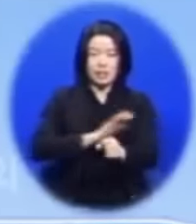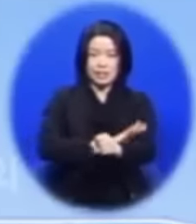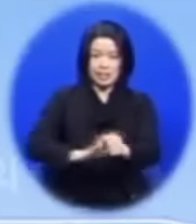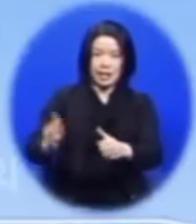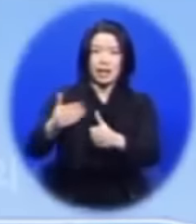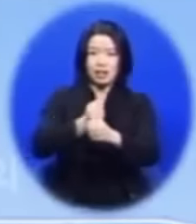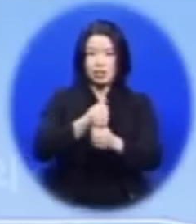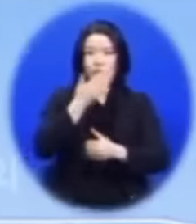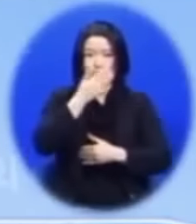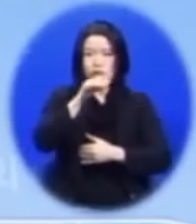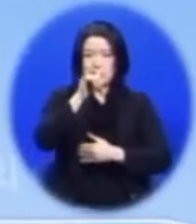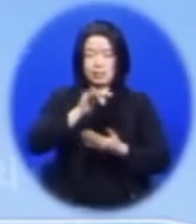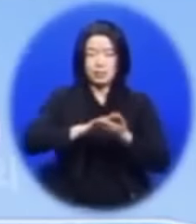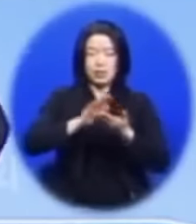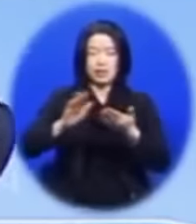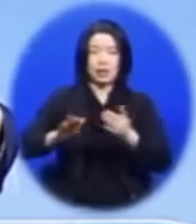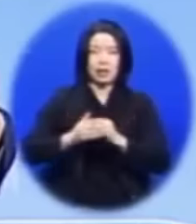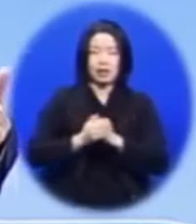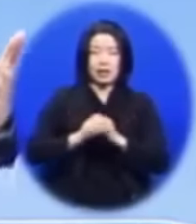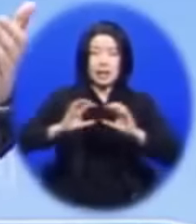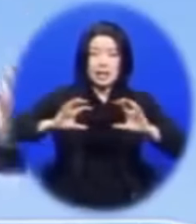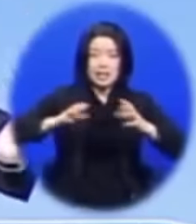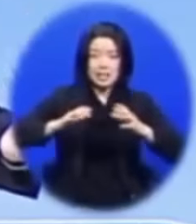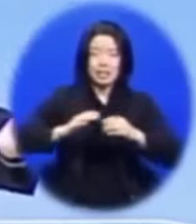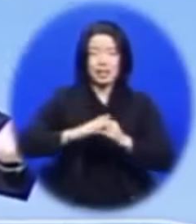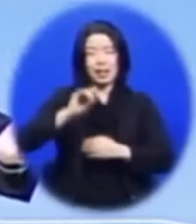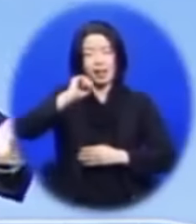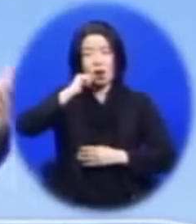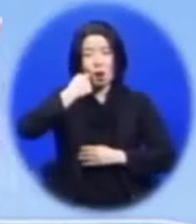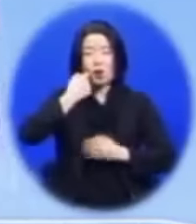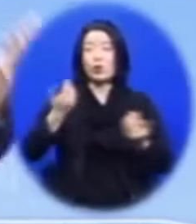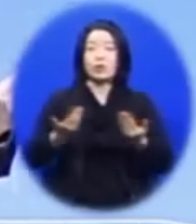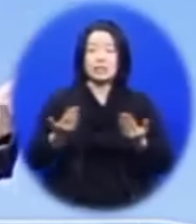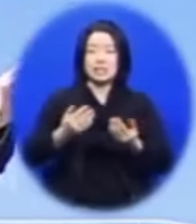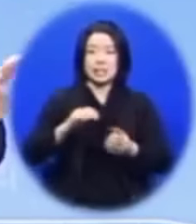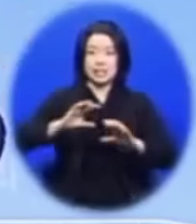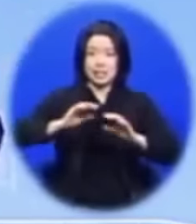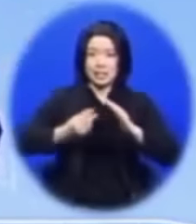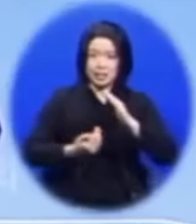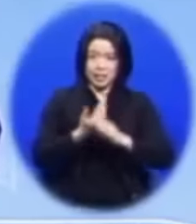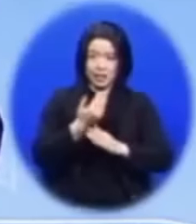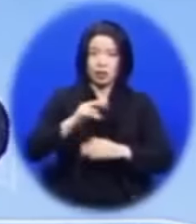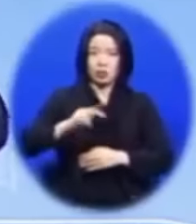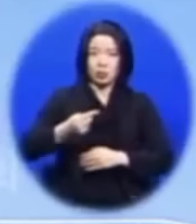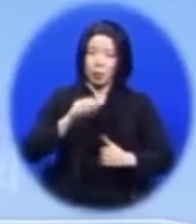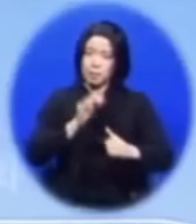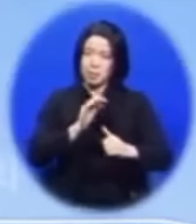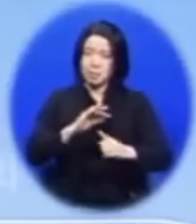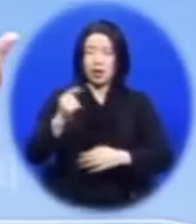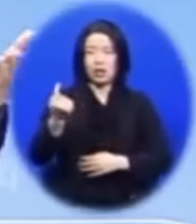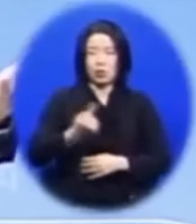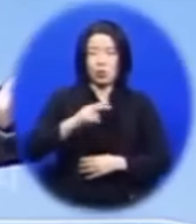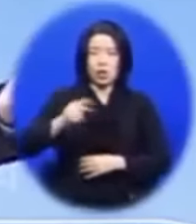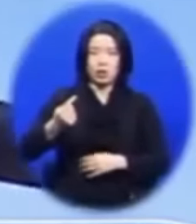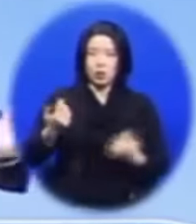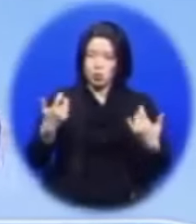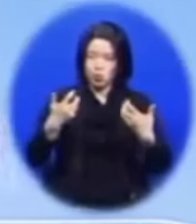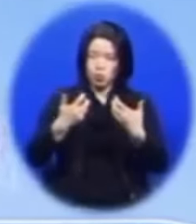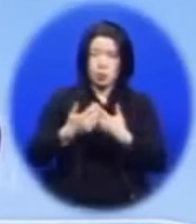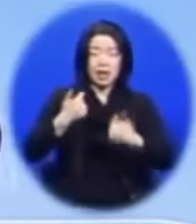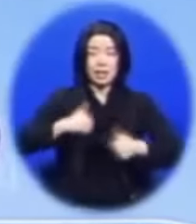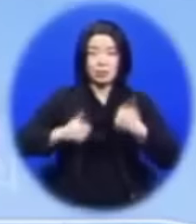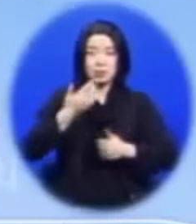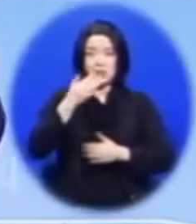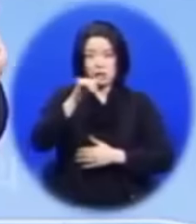수 있겠습니다 세상에 어려운 일이 생겨도 핍박이 와도 어떻게 충만한 기쁨이 있을 수